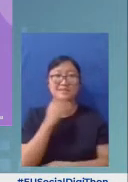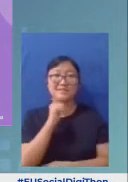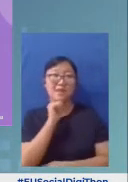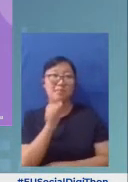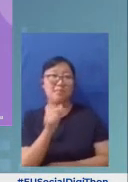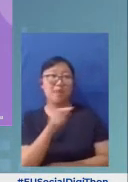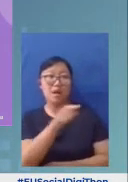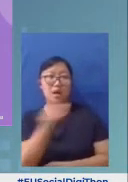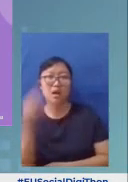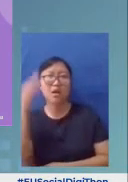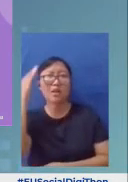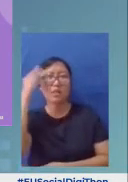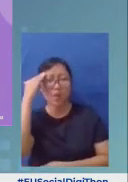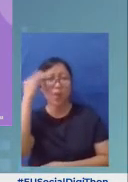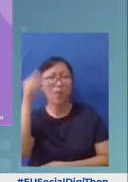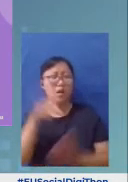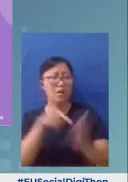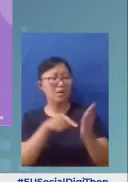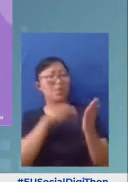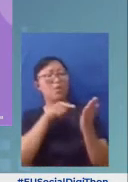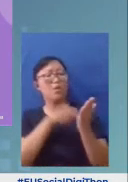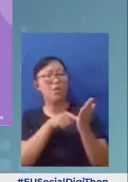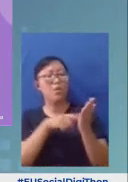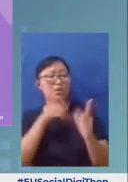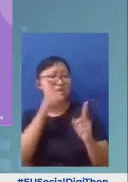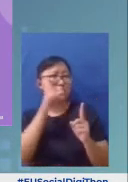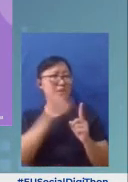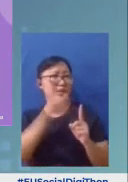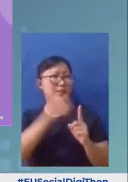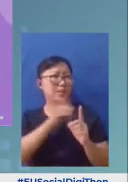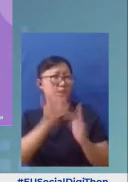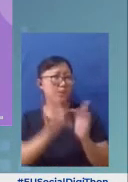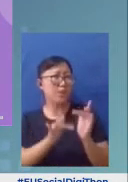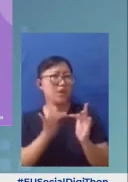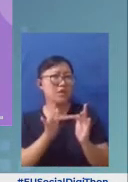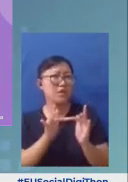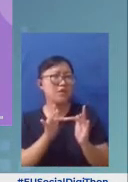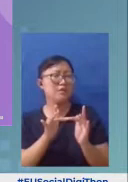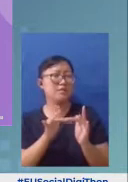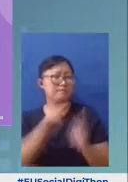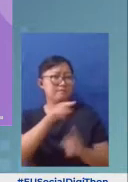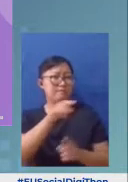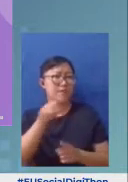melakukan cyberbullying ya atau perundungan siber maka akan dihukum.